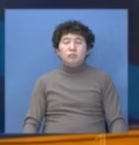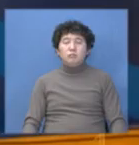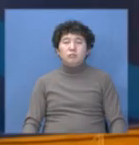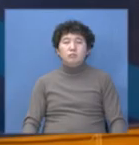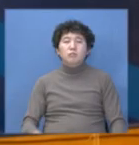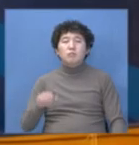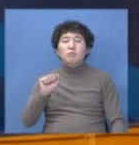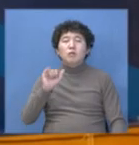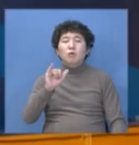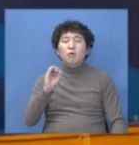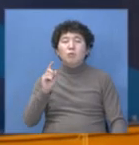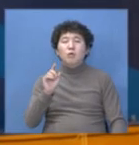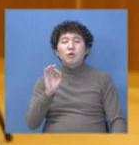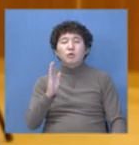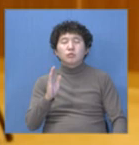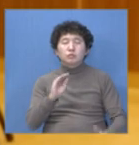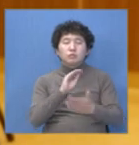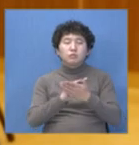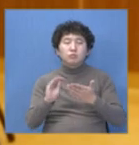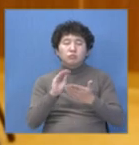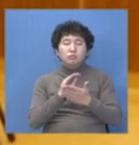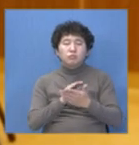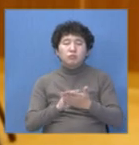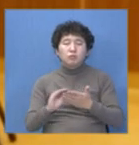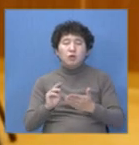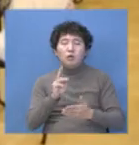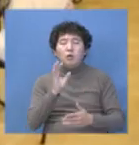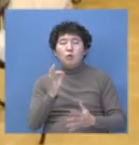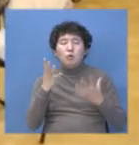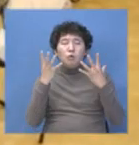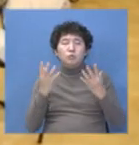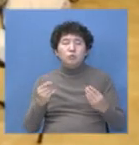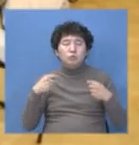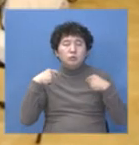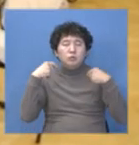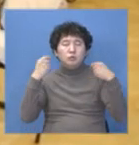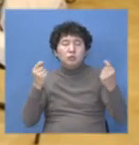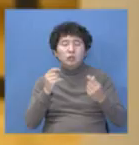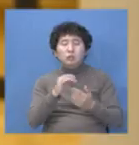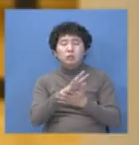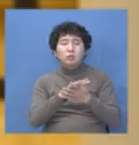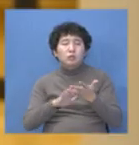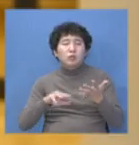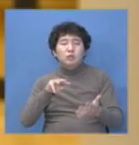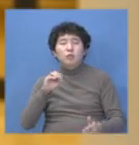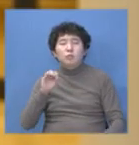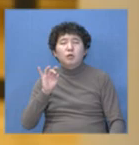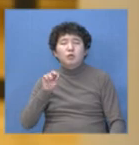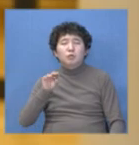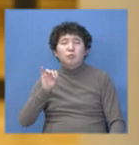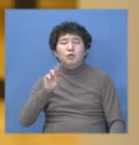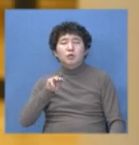Әуезов қазақ әдебиетінің алыбы. Жазушының мерейтойына орайластырылған шаралар легі жалғасуда. Мұхтар Әуезов оқулары